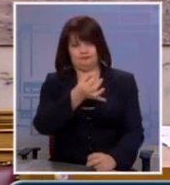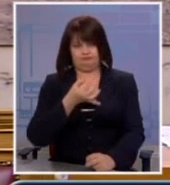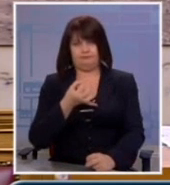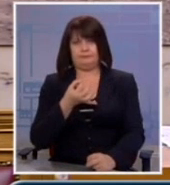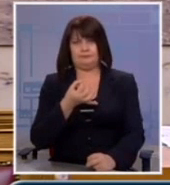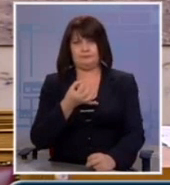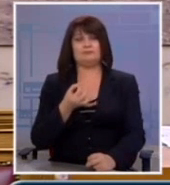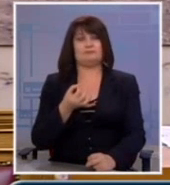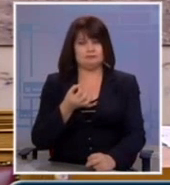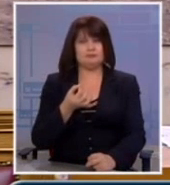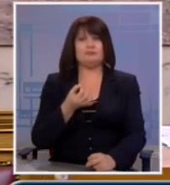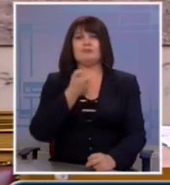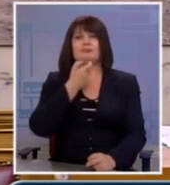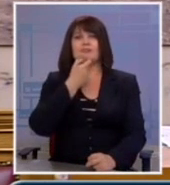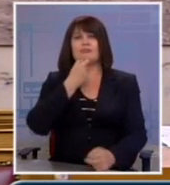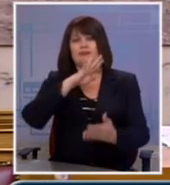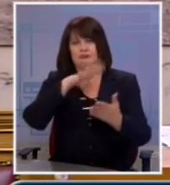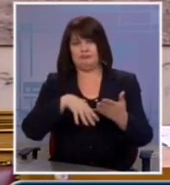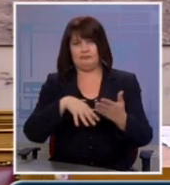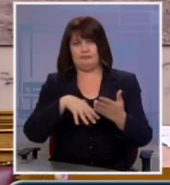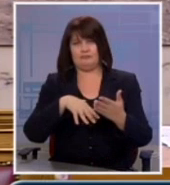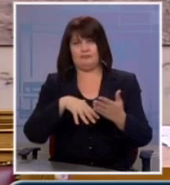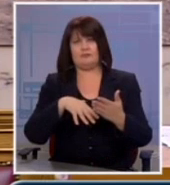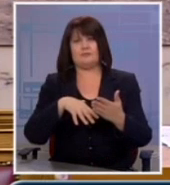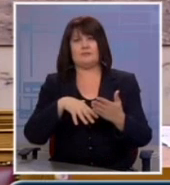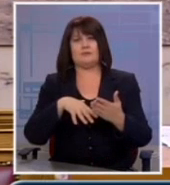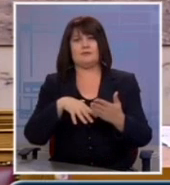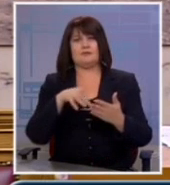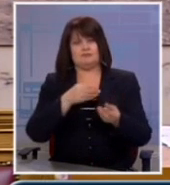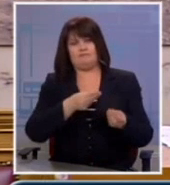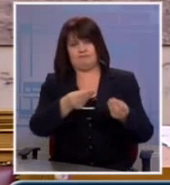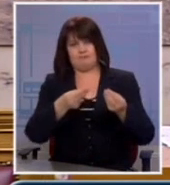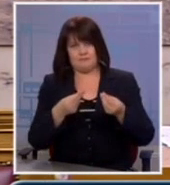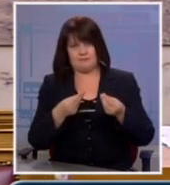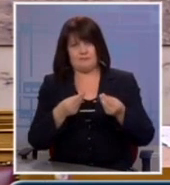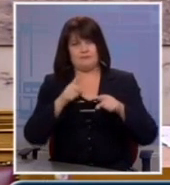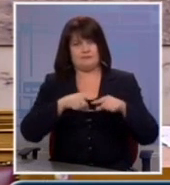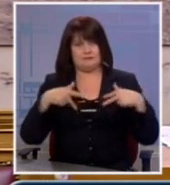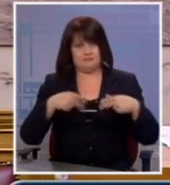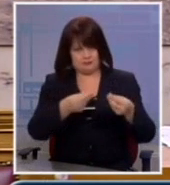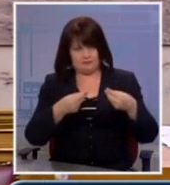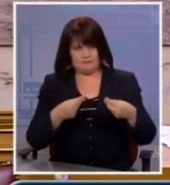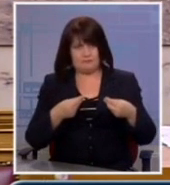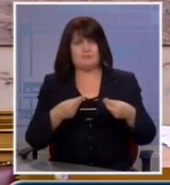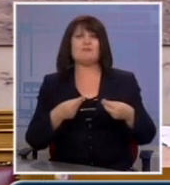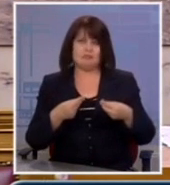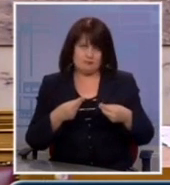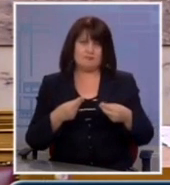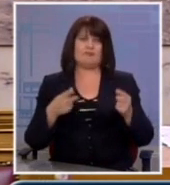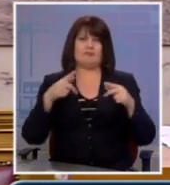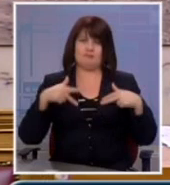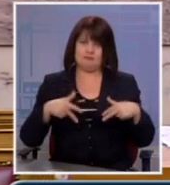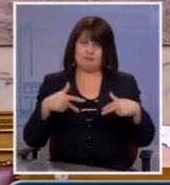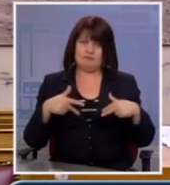σας ότι το αγγλικό κείμενο είναι αυτό που παραδόθηκε προς την ελληνική κυβέρνηση και γι' αυτό η